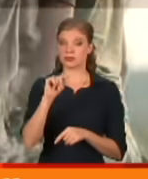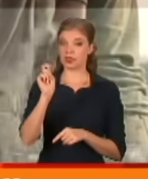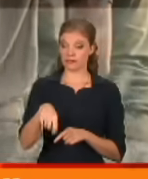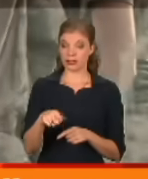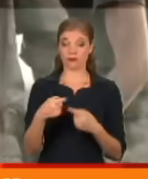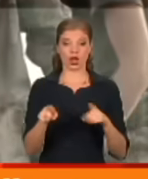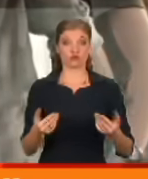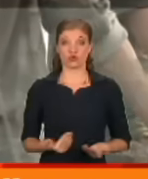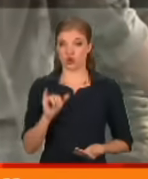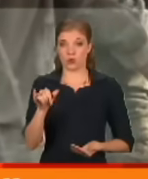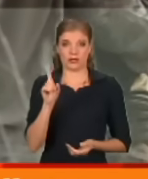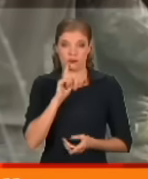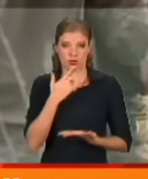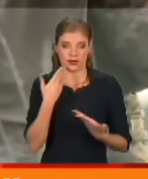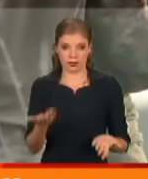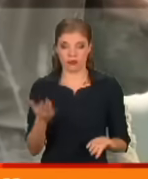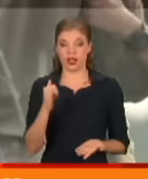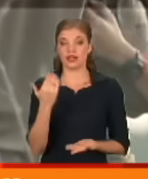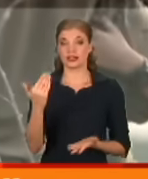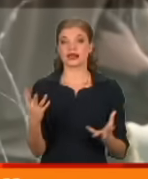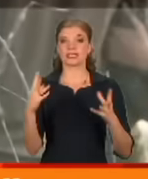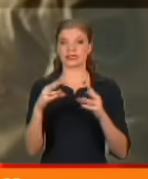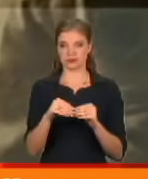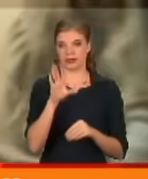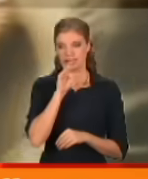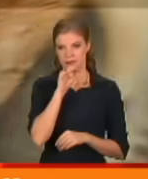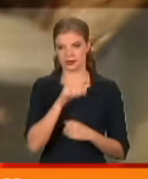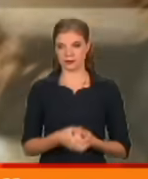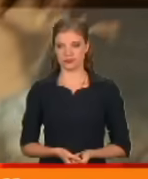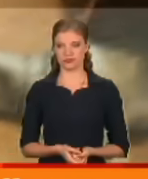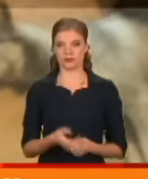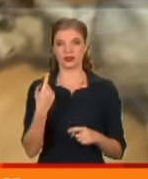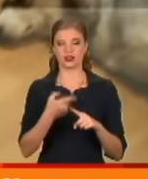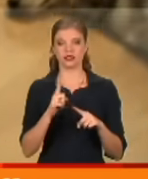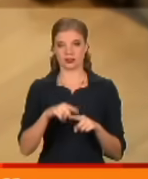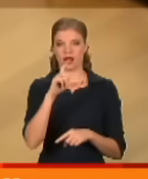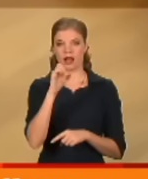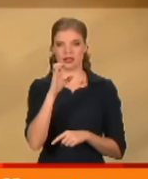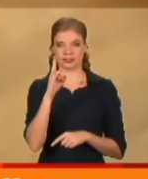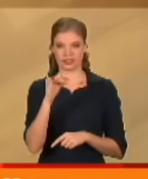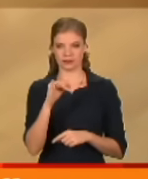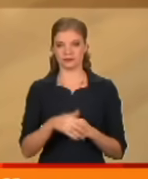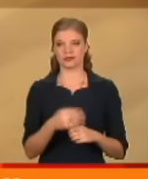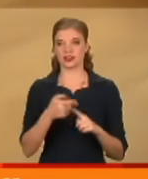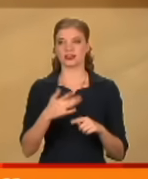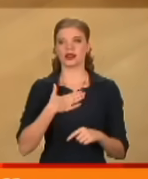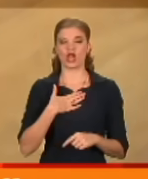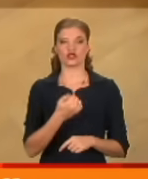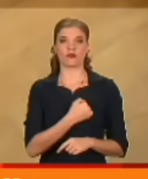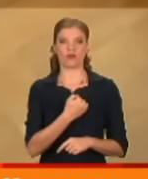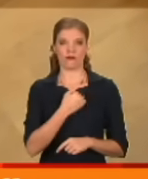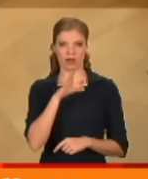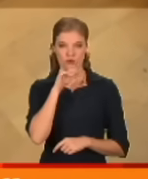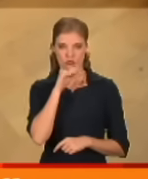а іншого життя в них поки немає, і їхній спільний пес. Це хаски. Це наша бойова